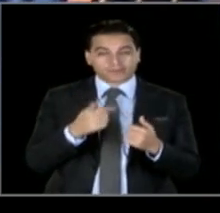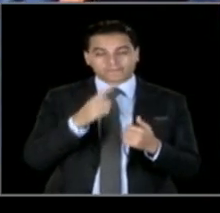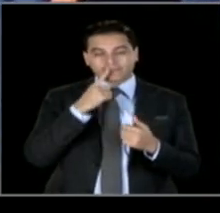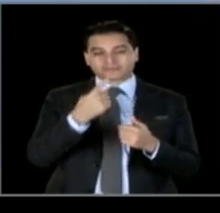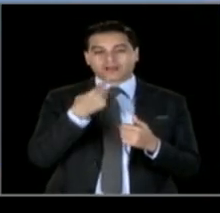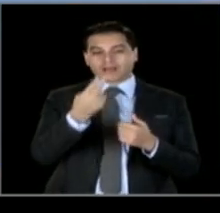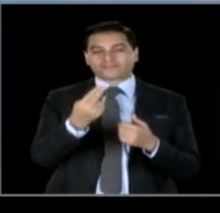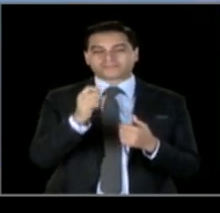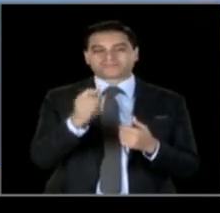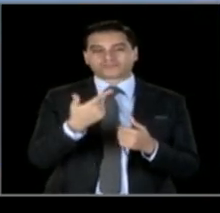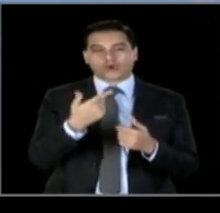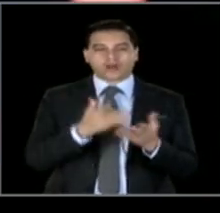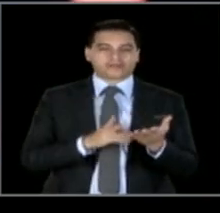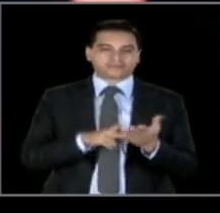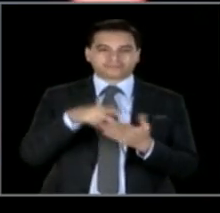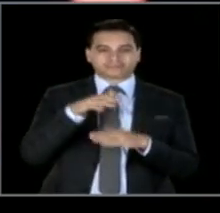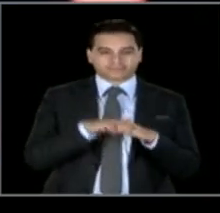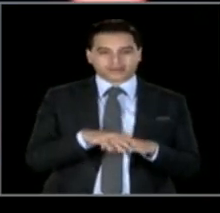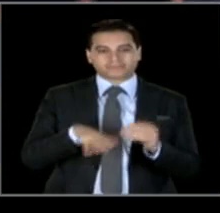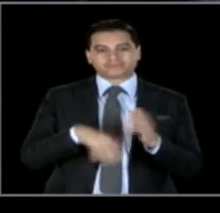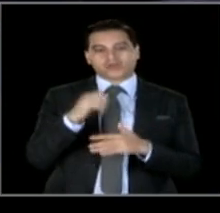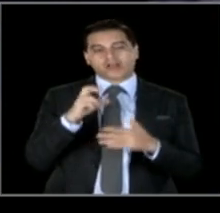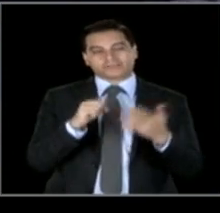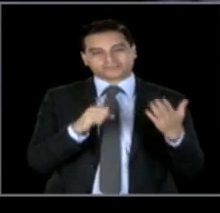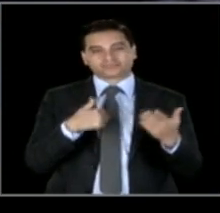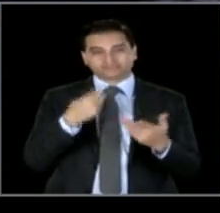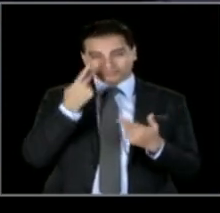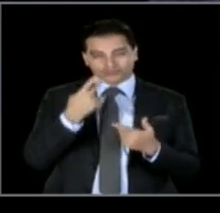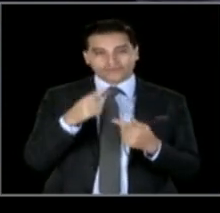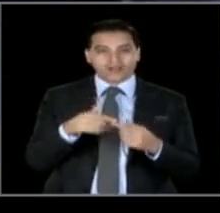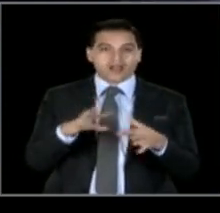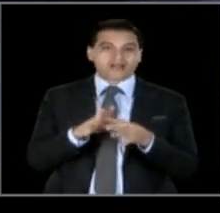إن هم يخطفوا البازل ويرجعوا ب 25 نقطة. خلينا نشوف